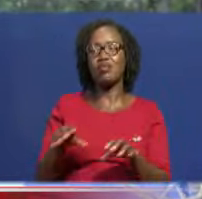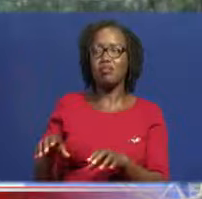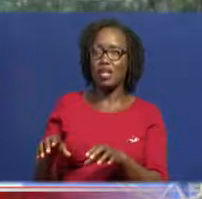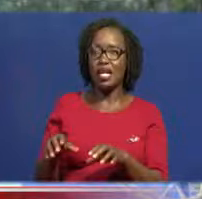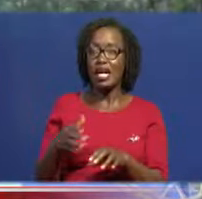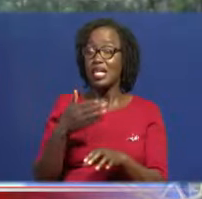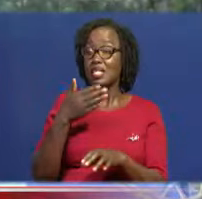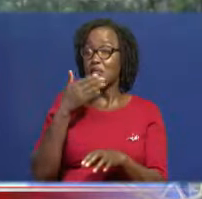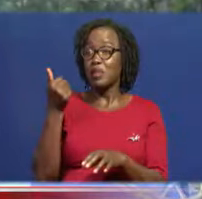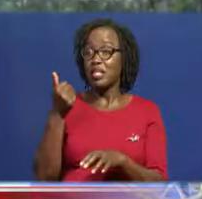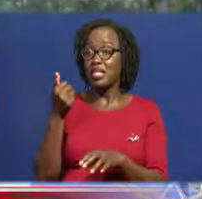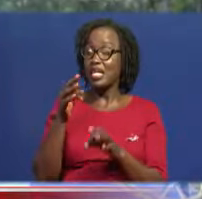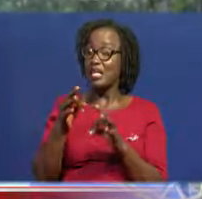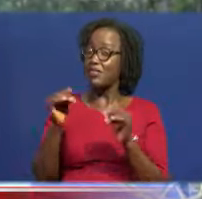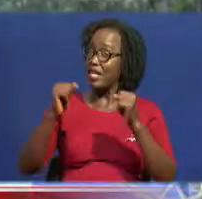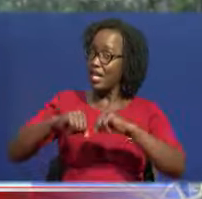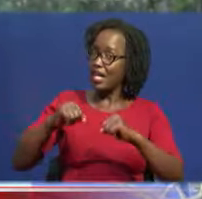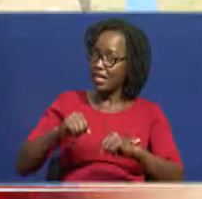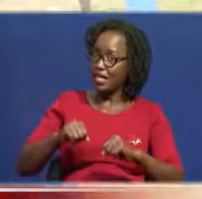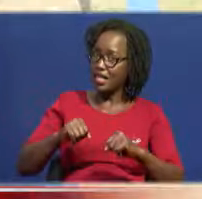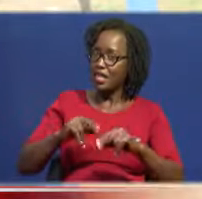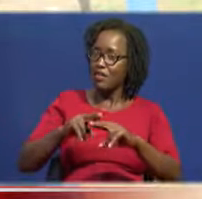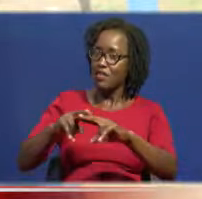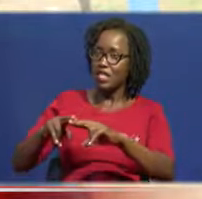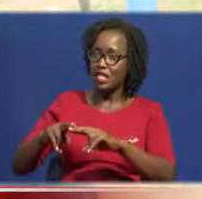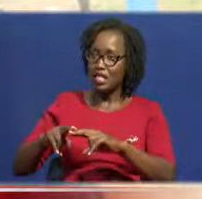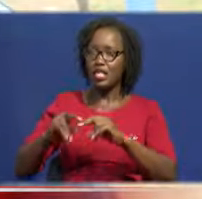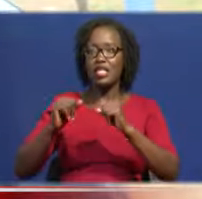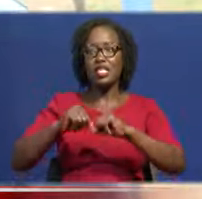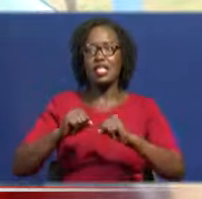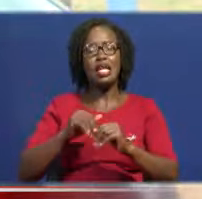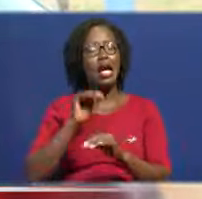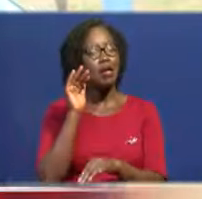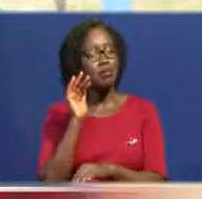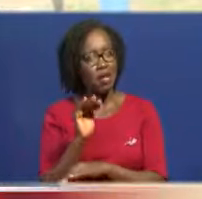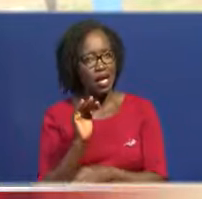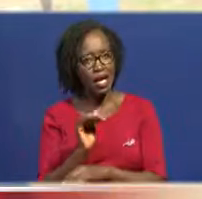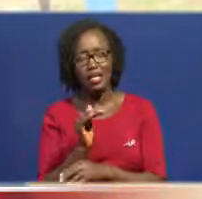So ni better wakiweza kuelewana, wakae pamoja waelewane. Nigesihi serikali